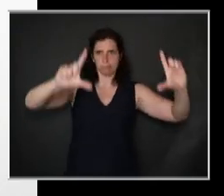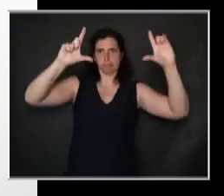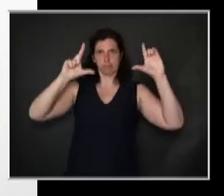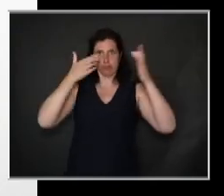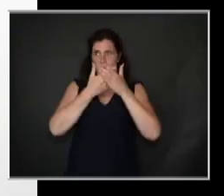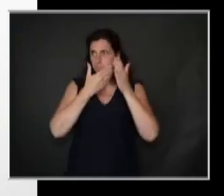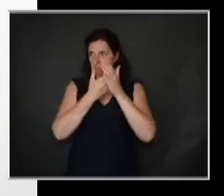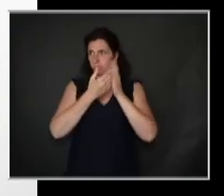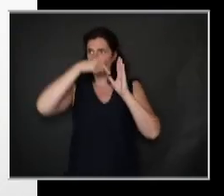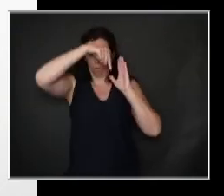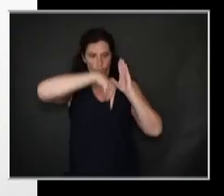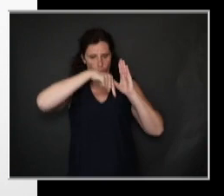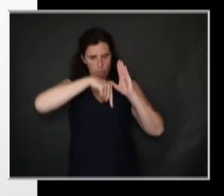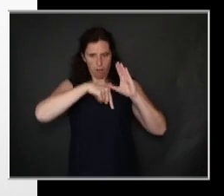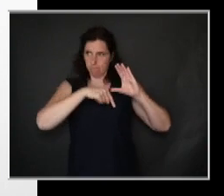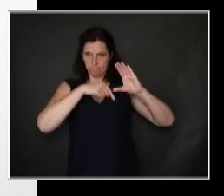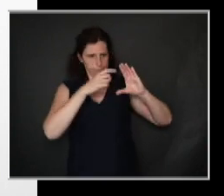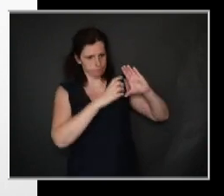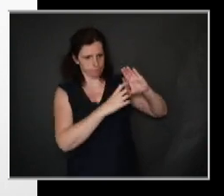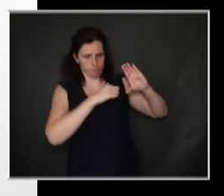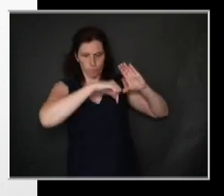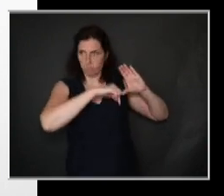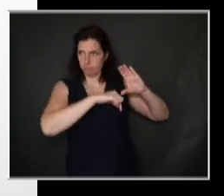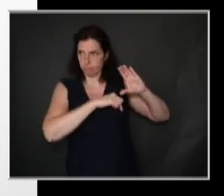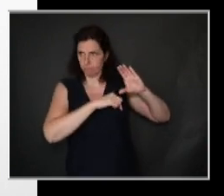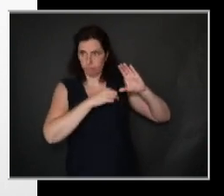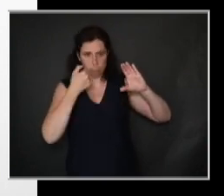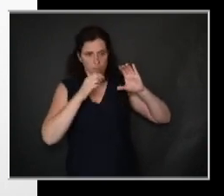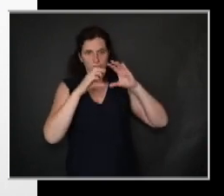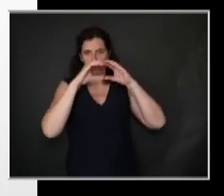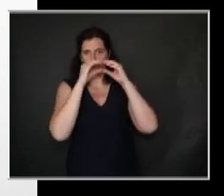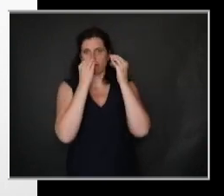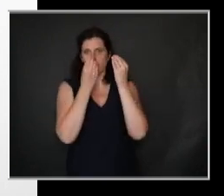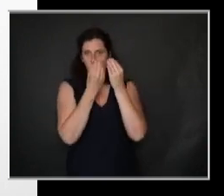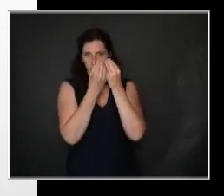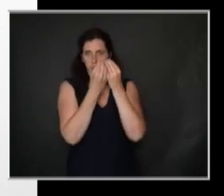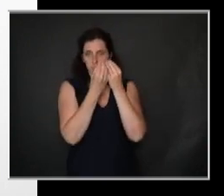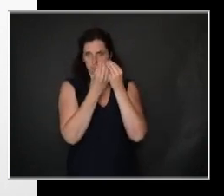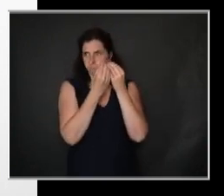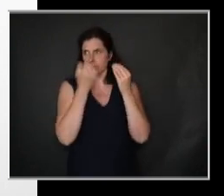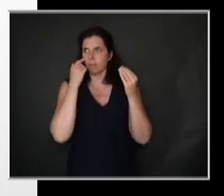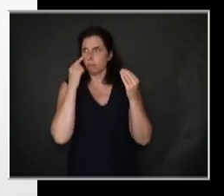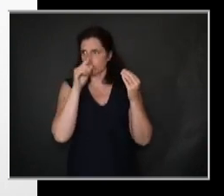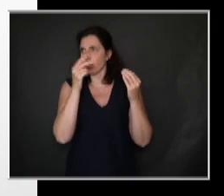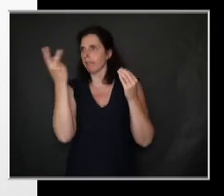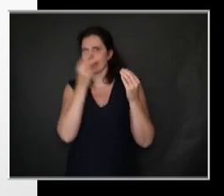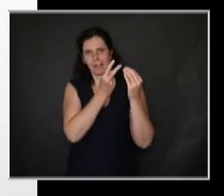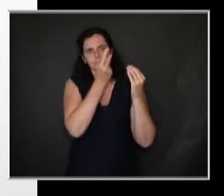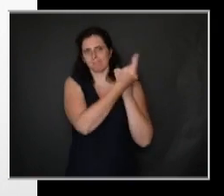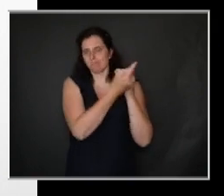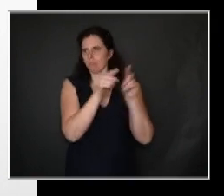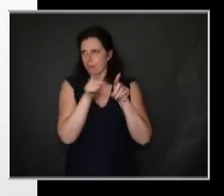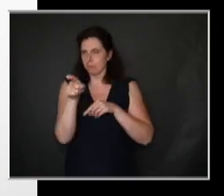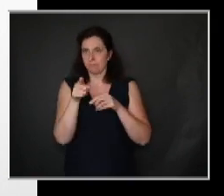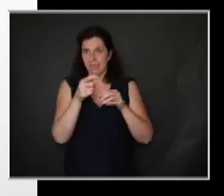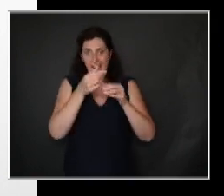devant, c'est-à-dire en bas, la coupe qui passe par la vertèbre. Hein, on le voit bien sur le schéma qui est juste au milieu. Et derrière,